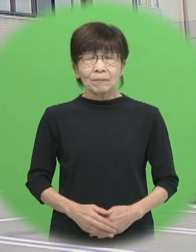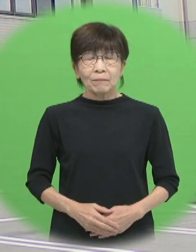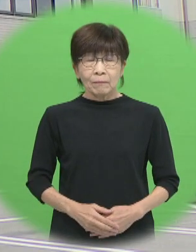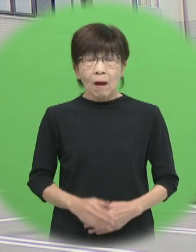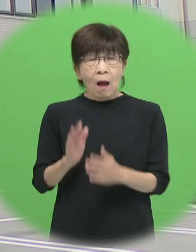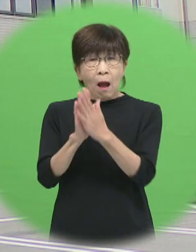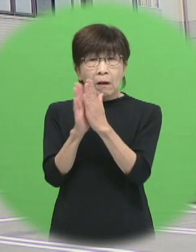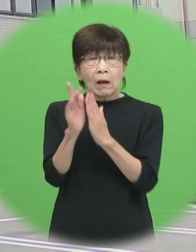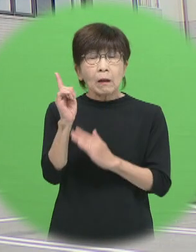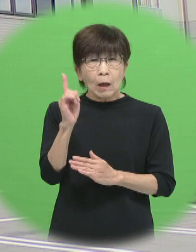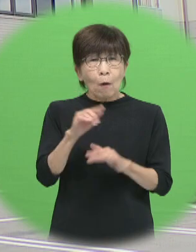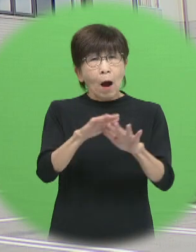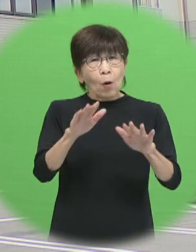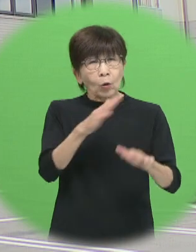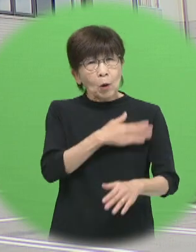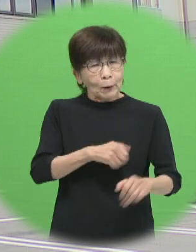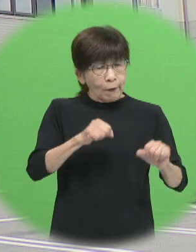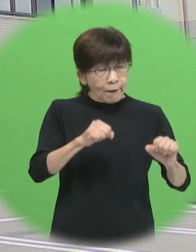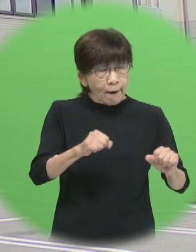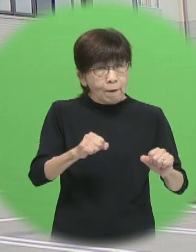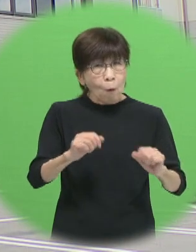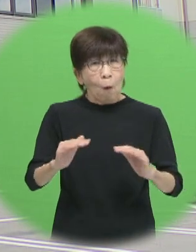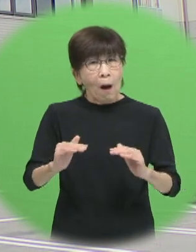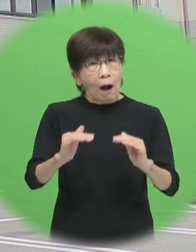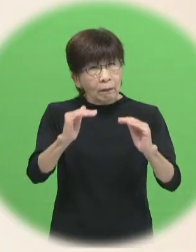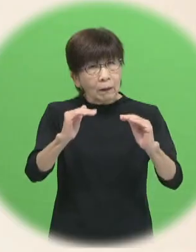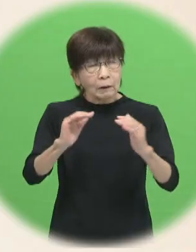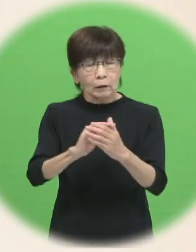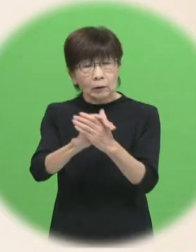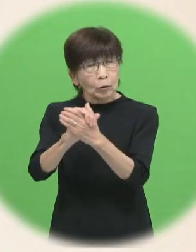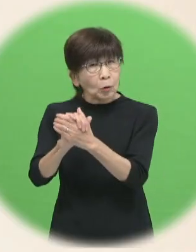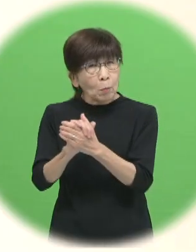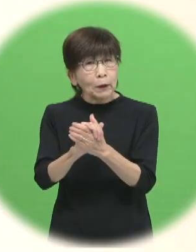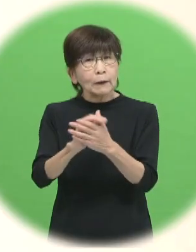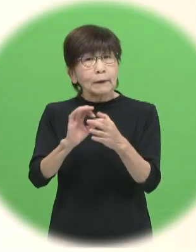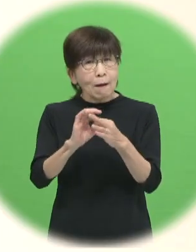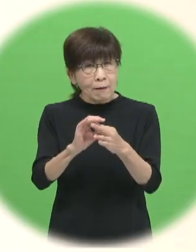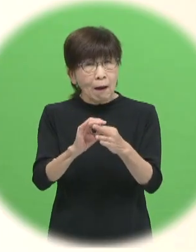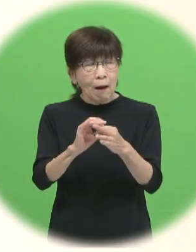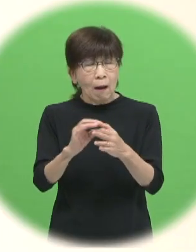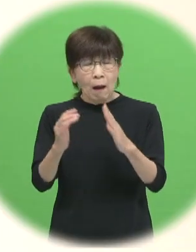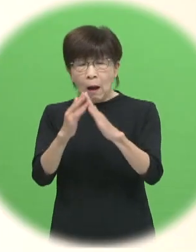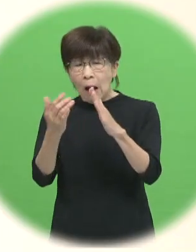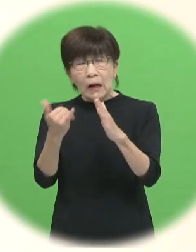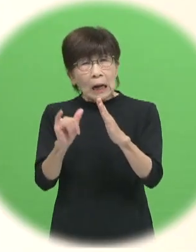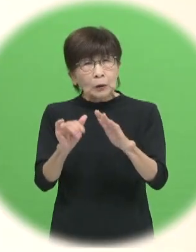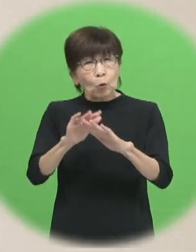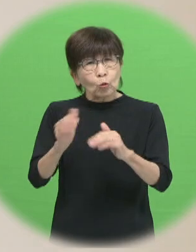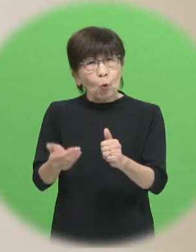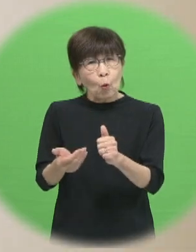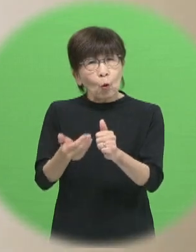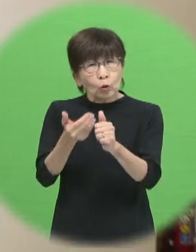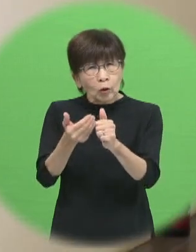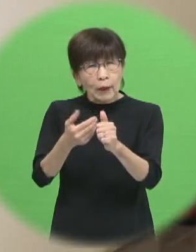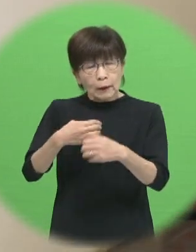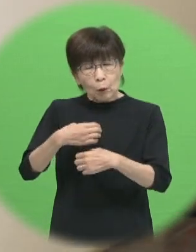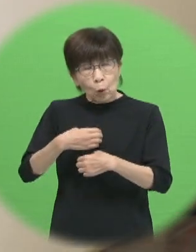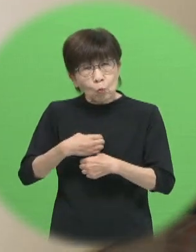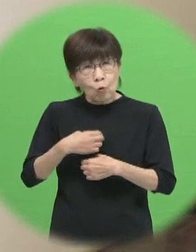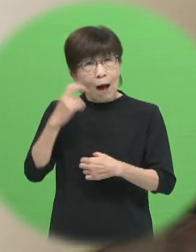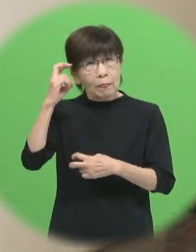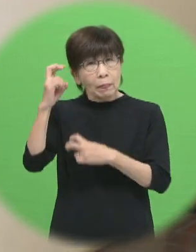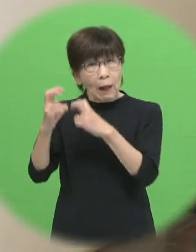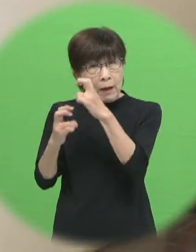県では子どもの健康や発達、友達関係について、また家族の子育てに関する不安や悩みな